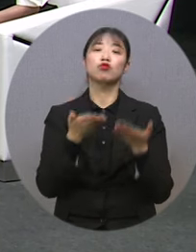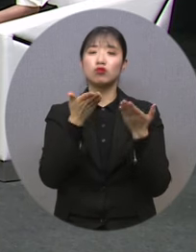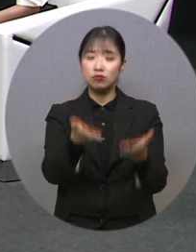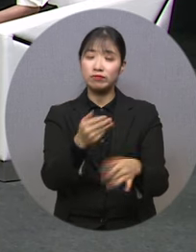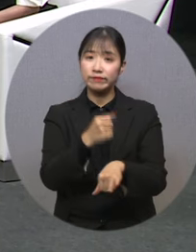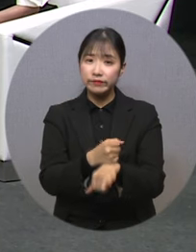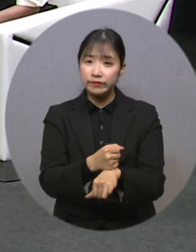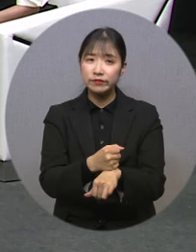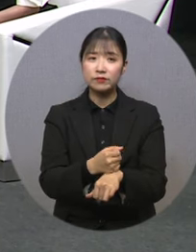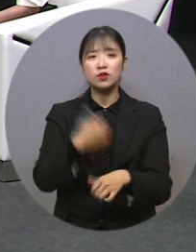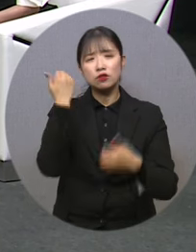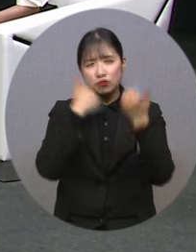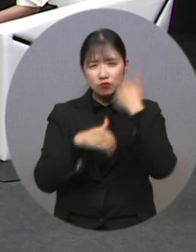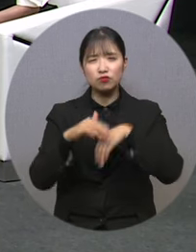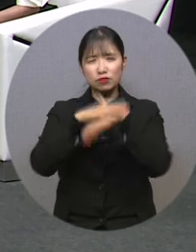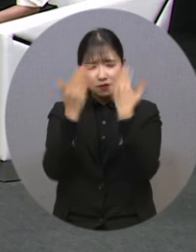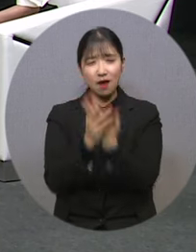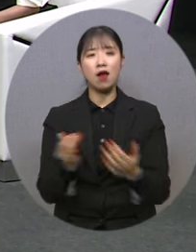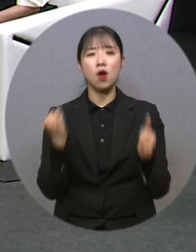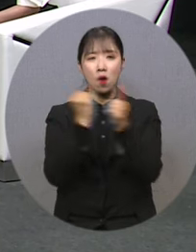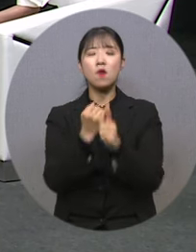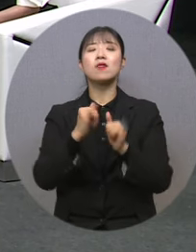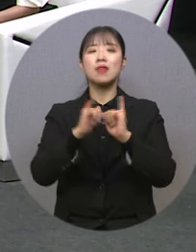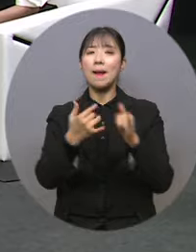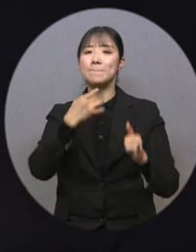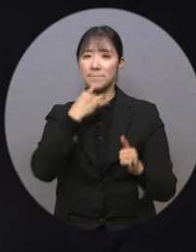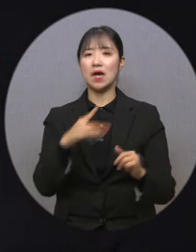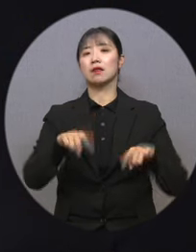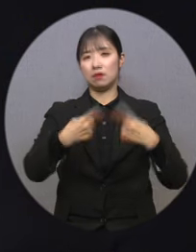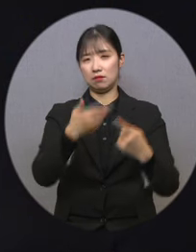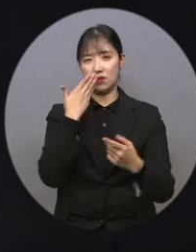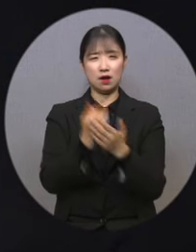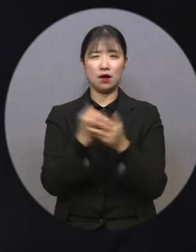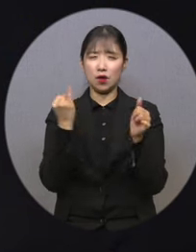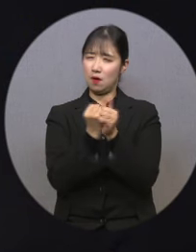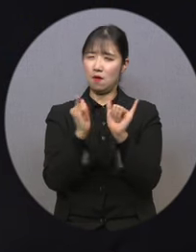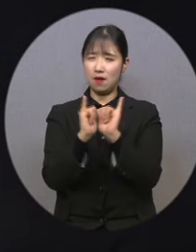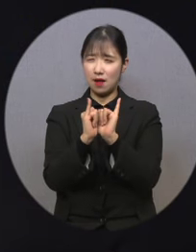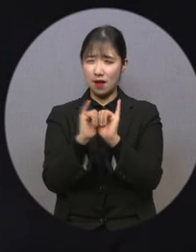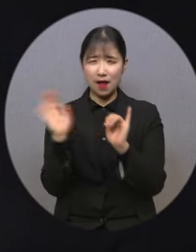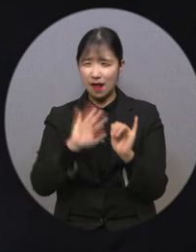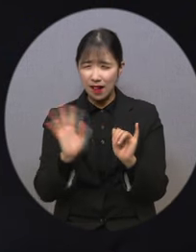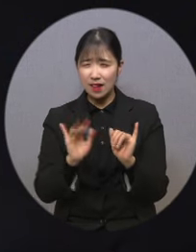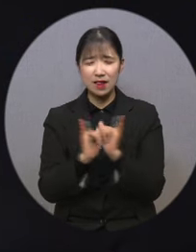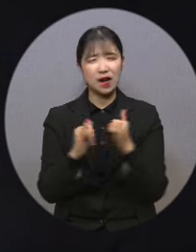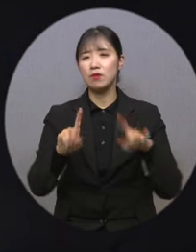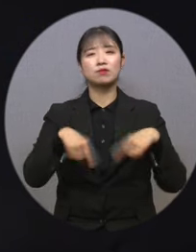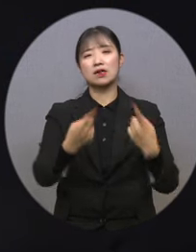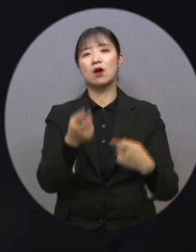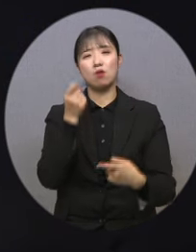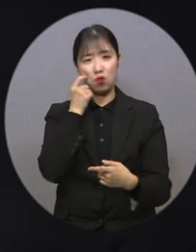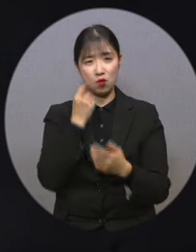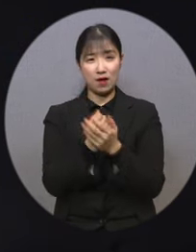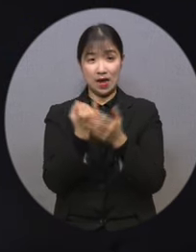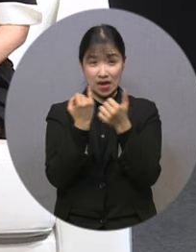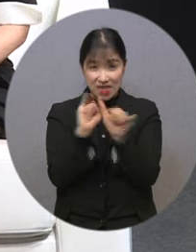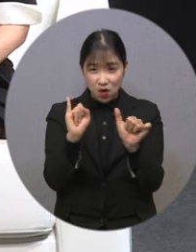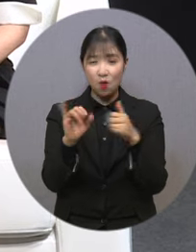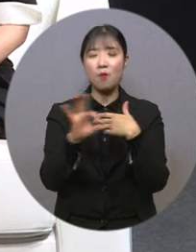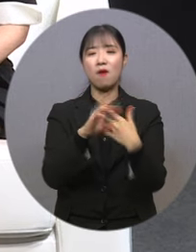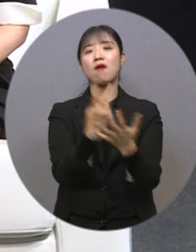주는데 누구든지 거기서 결혼한 사람만 들어갑니다. 결혼 안 한 사람은 못 들어가요. 그리고 이혼하면 나와야